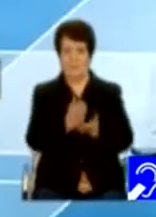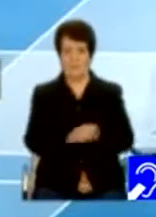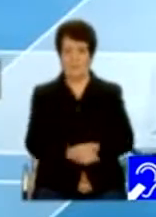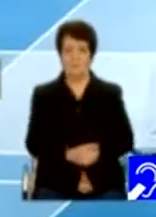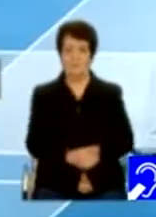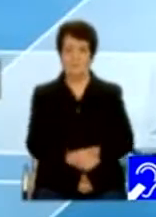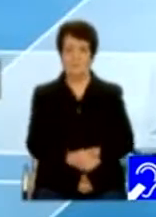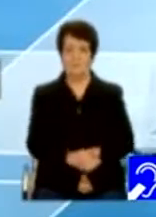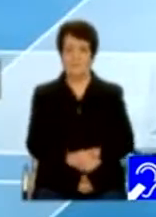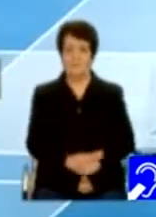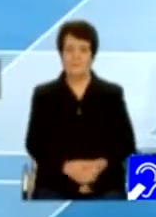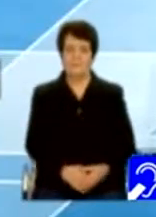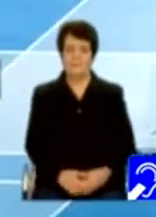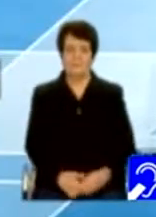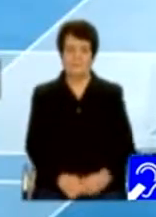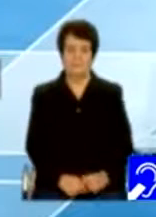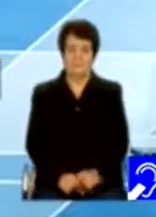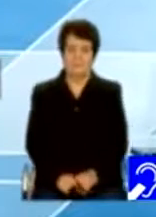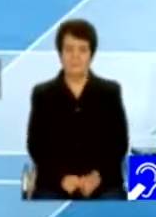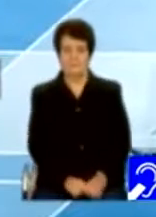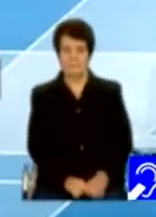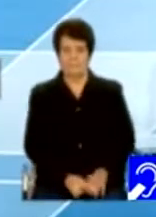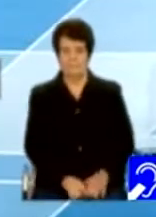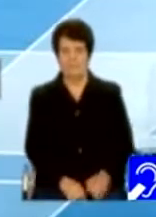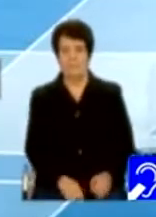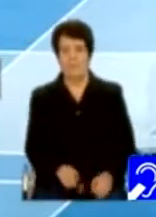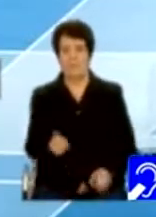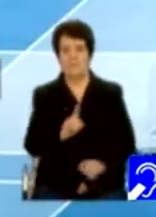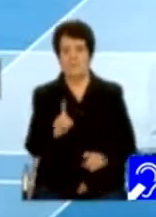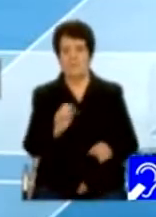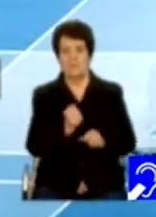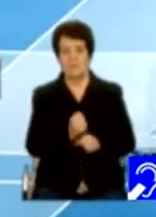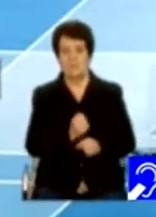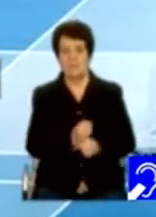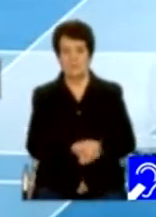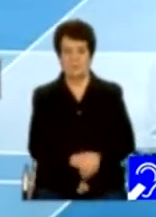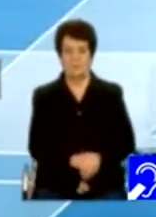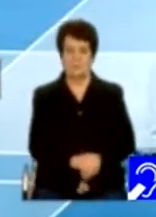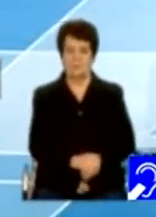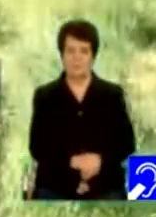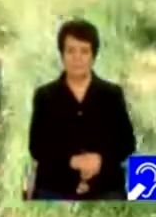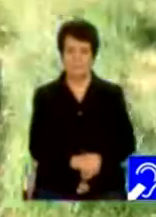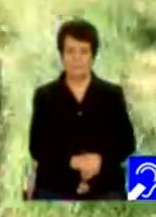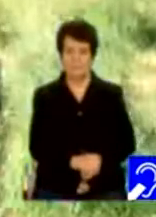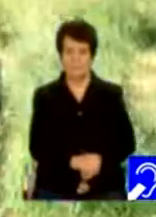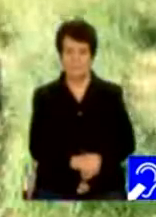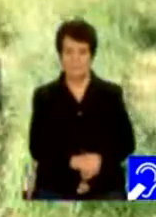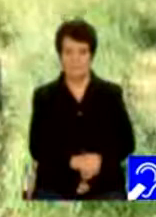colegii mei de la știri, da? Și le dăm răspuns cât se poate de concis și direct.